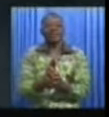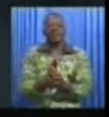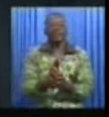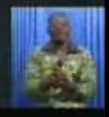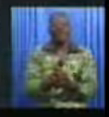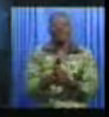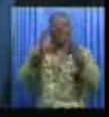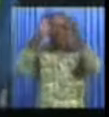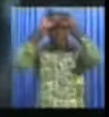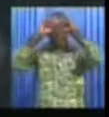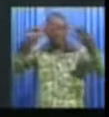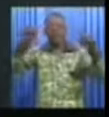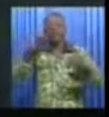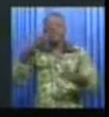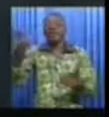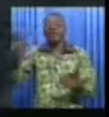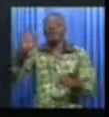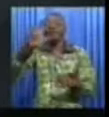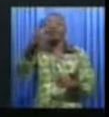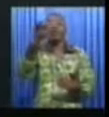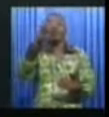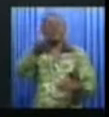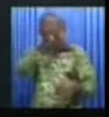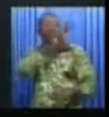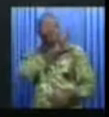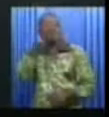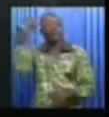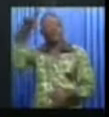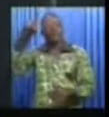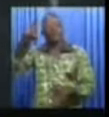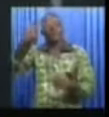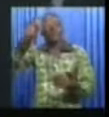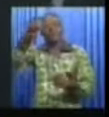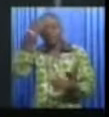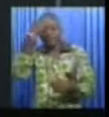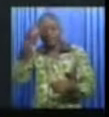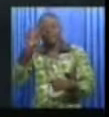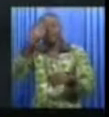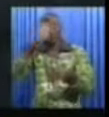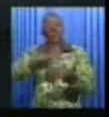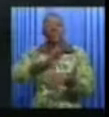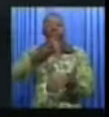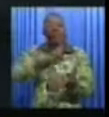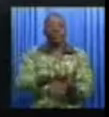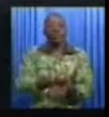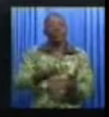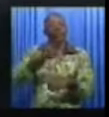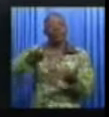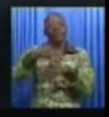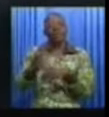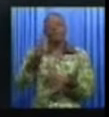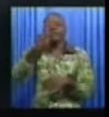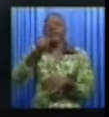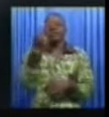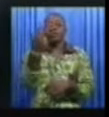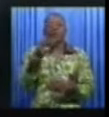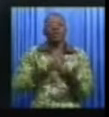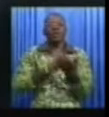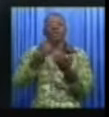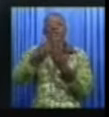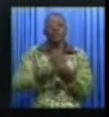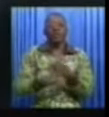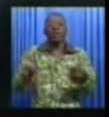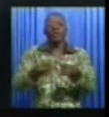Le président du FASO a été le troisième chef d'État à atterrir en terre camerounaise en cet après-midi du 23 juin. Comme